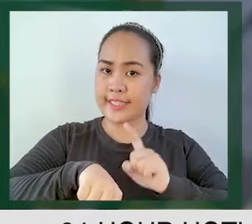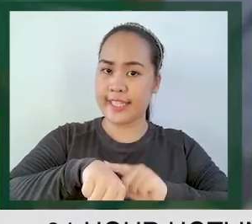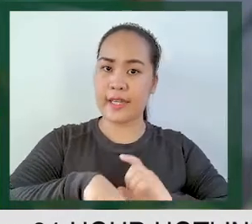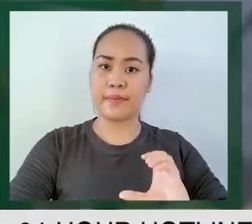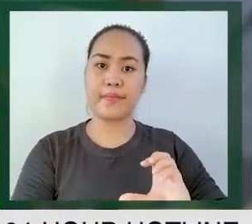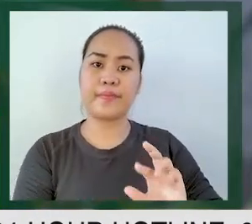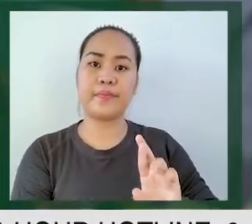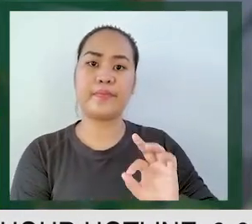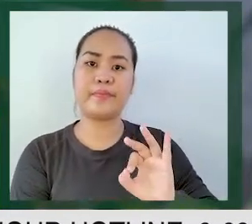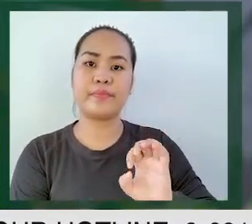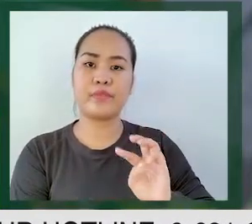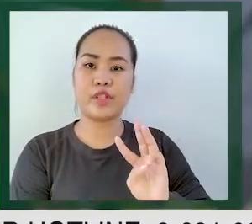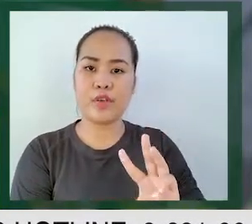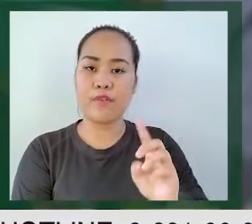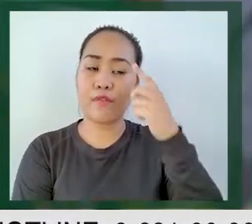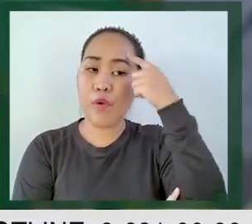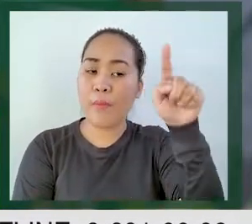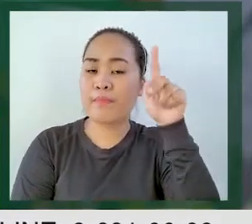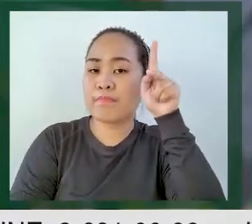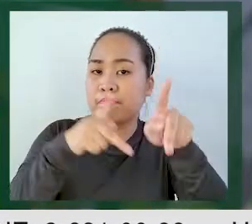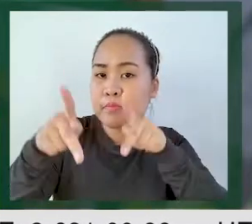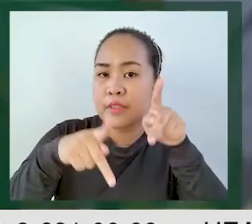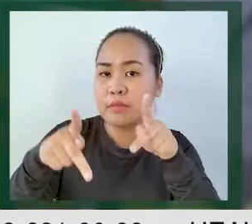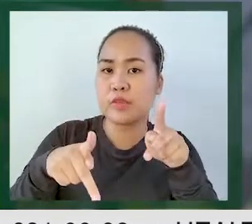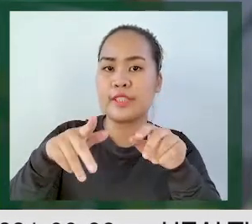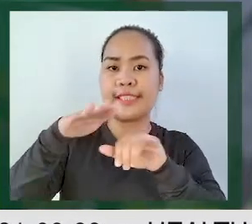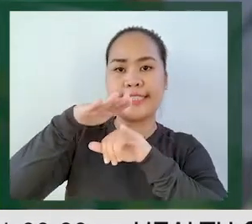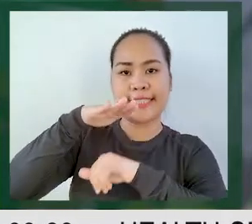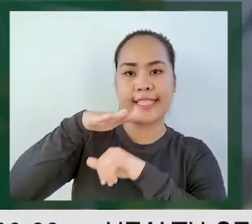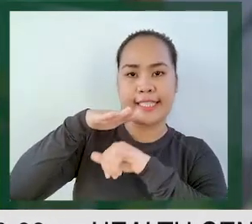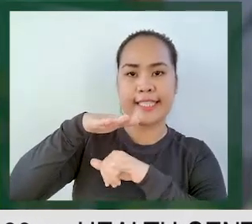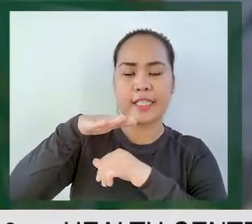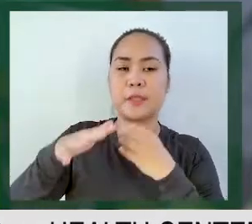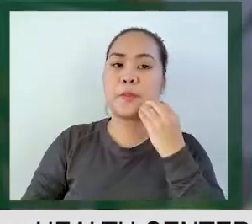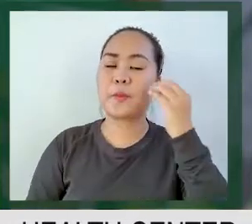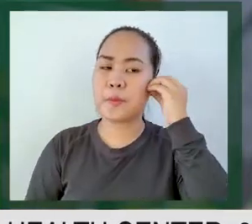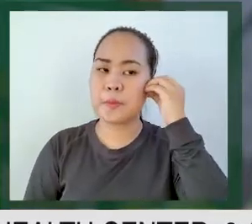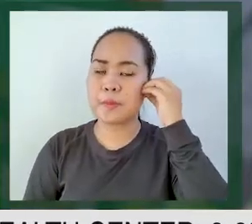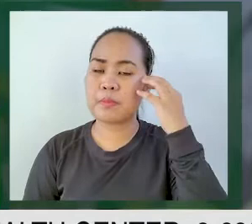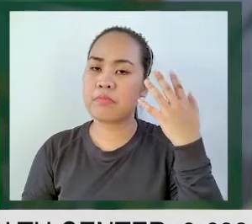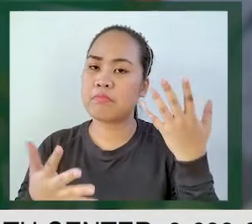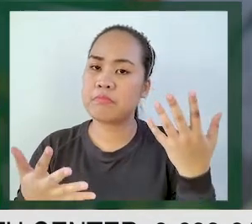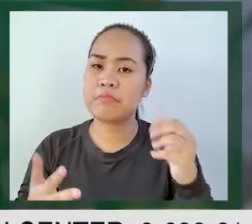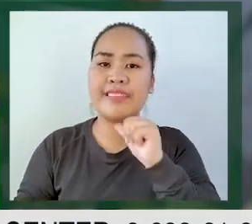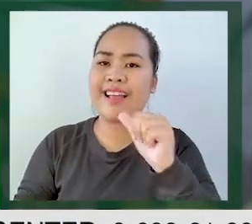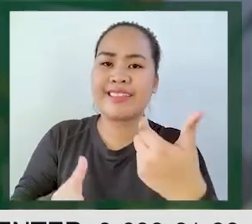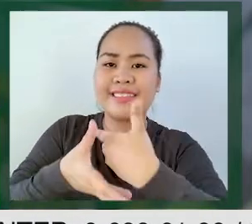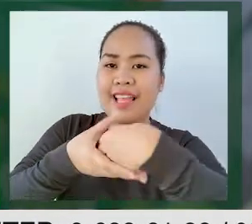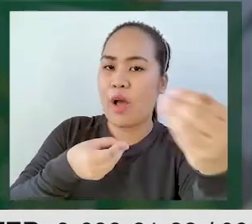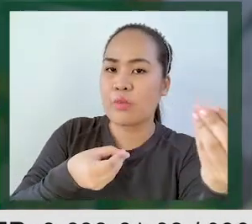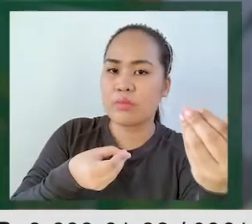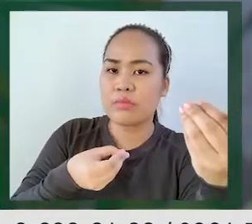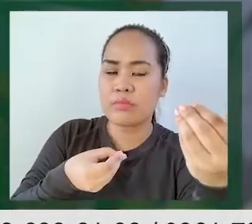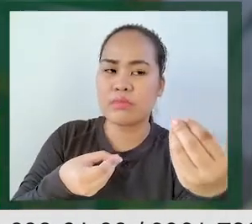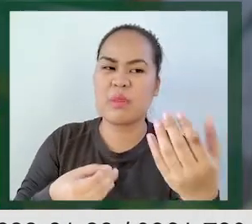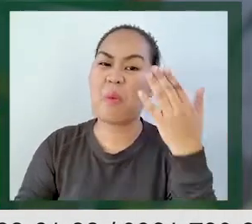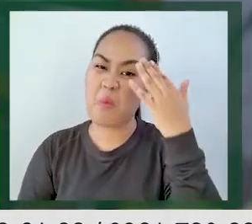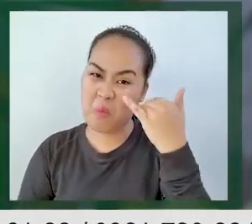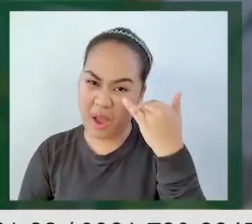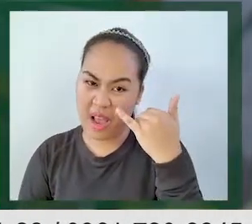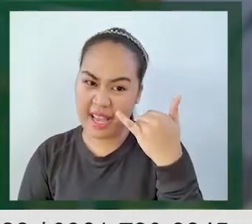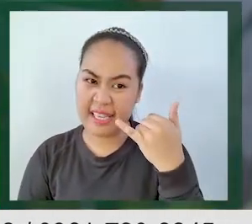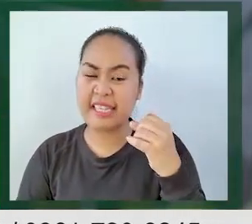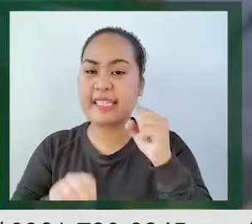rason yung mga tao na sana nasa loob na ng bahay na lumabas pa. Which is, somehow,